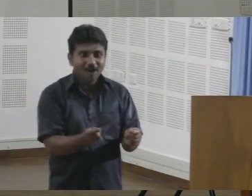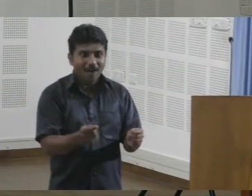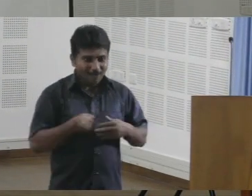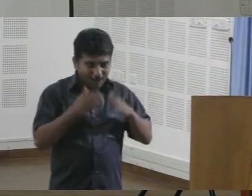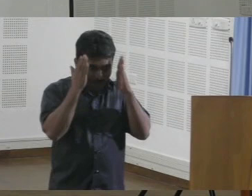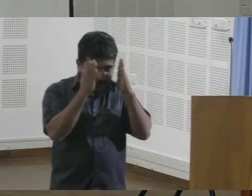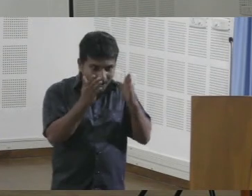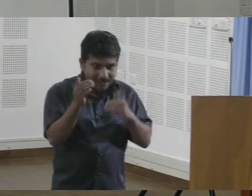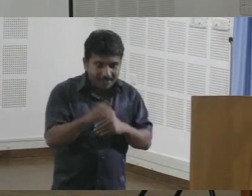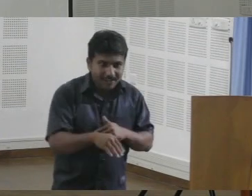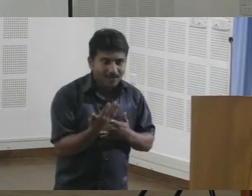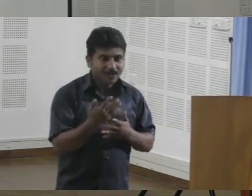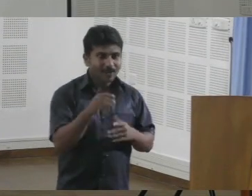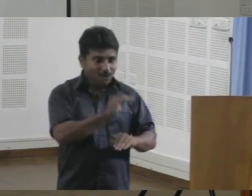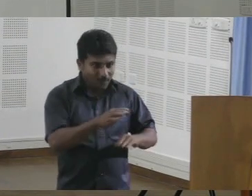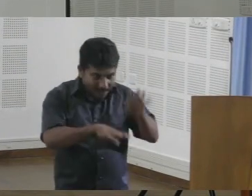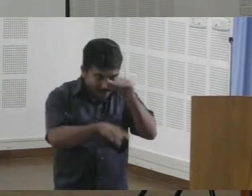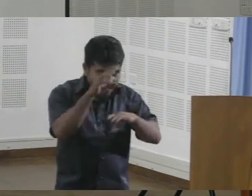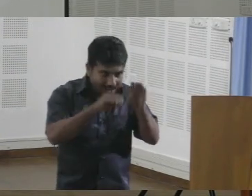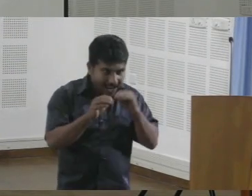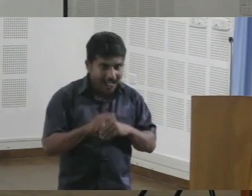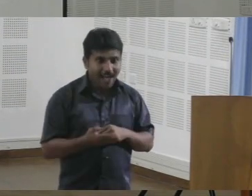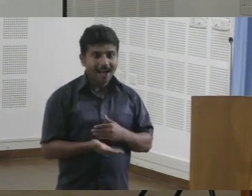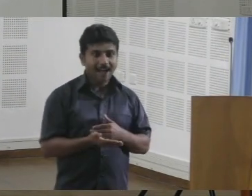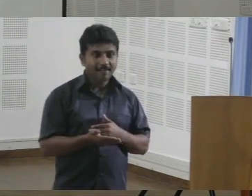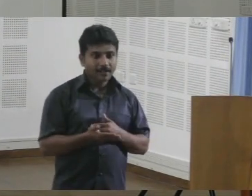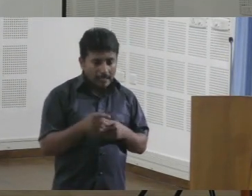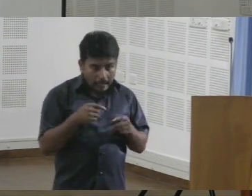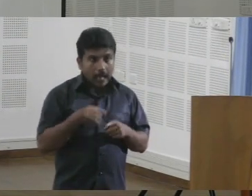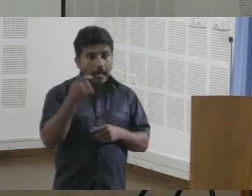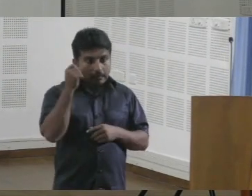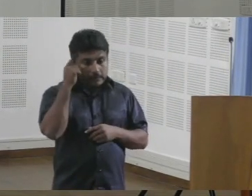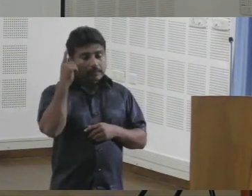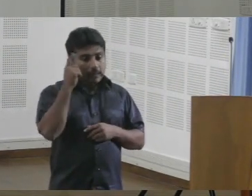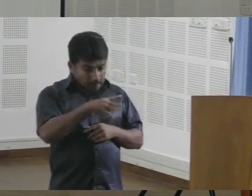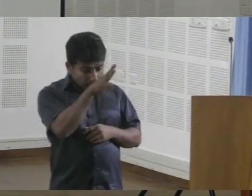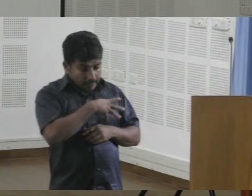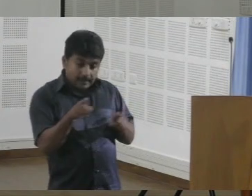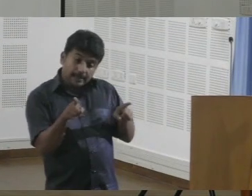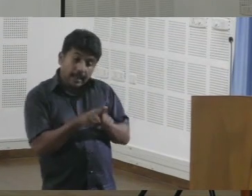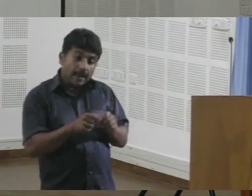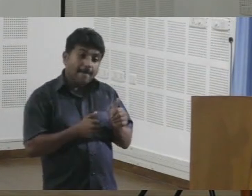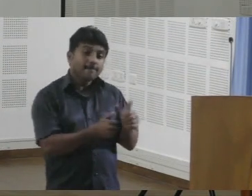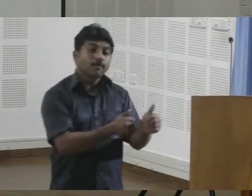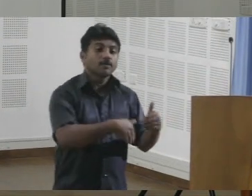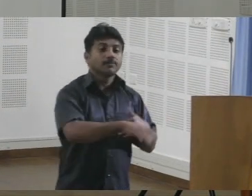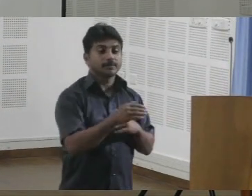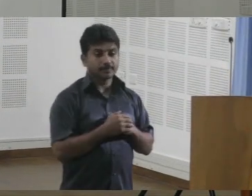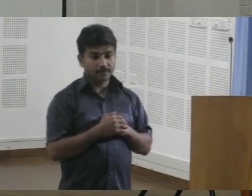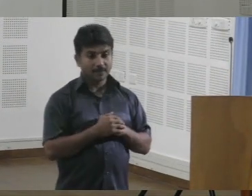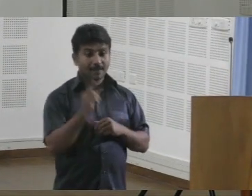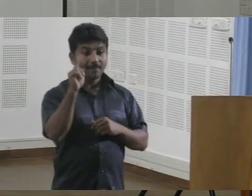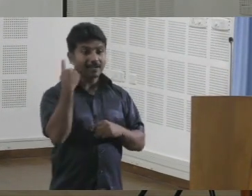ലേണിംഗ് ഉണ്ടാവുന്നു. അപ്പോൾ ഞാൻ പിന്നെ അങ്ങനെ തന്നെ ഷെഡ്യൂൾ മുന്നോട്ട് കൊണ്ടുപോയി. അങ്ങനെ ഞങ്ങൾ ഫസ്റ്റ്